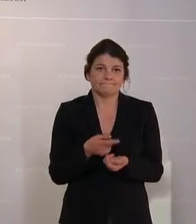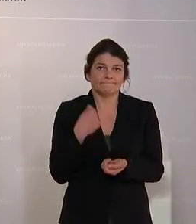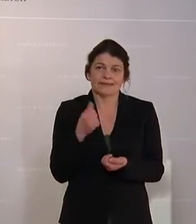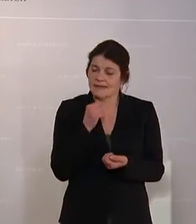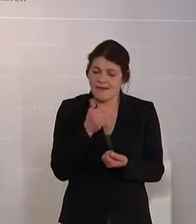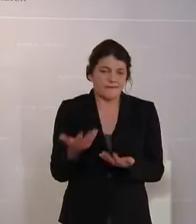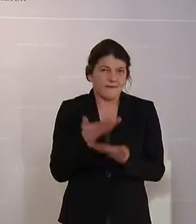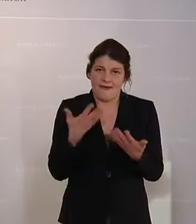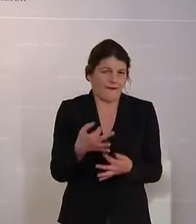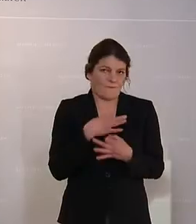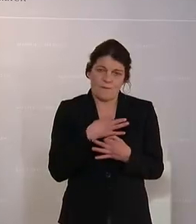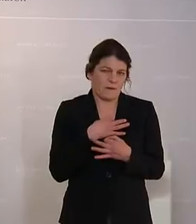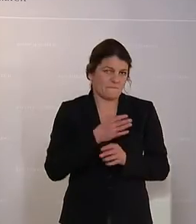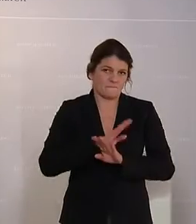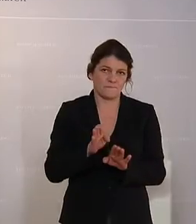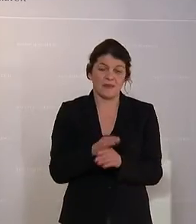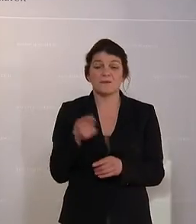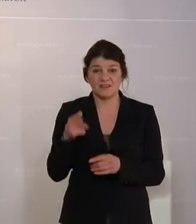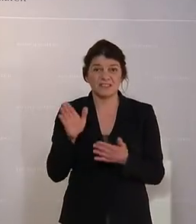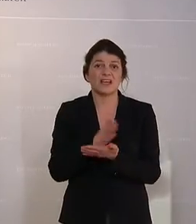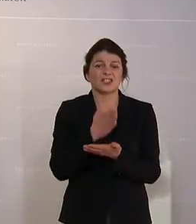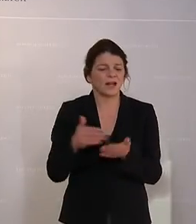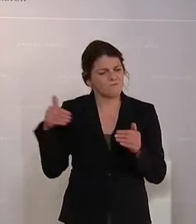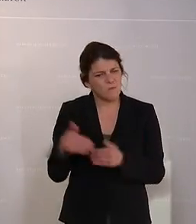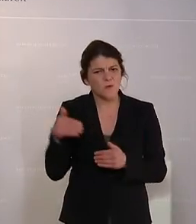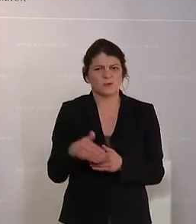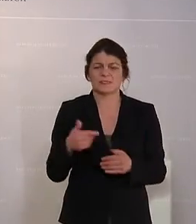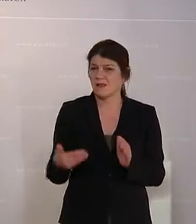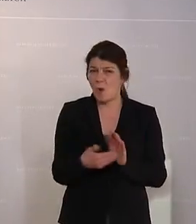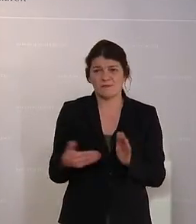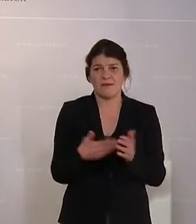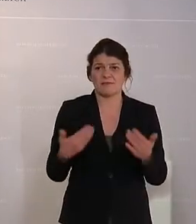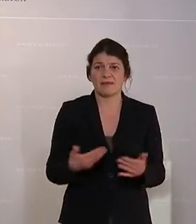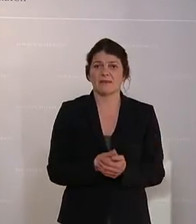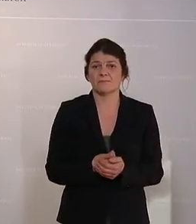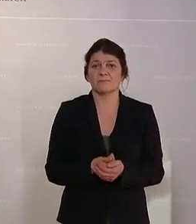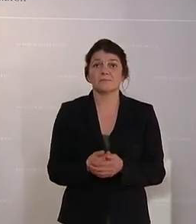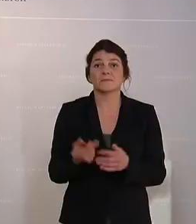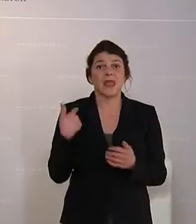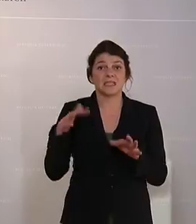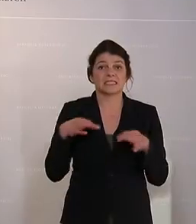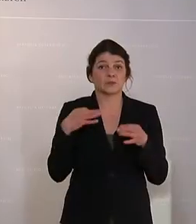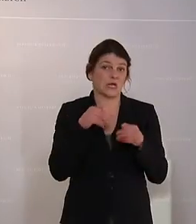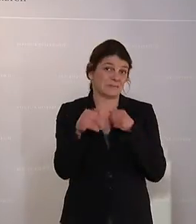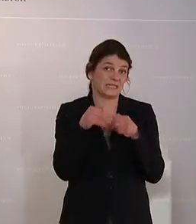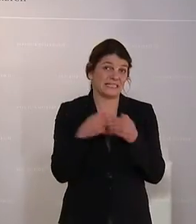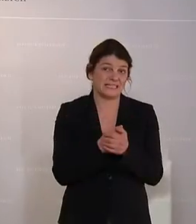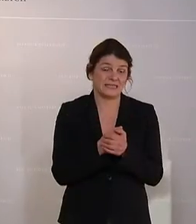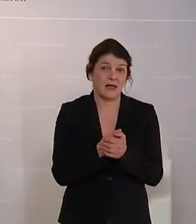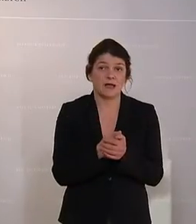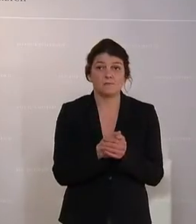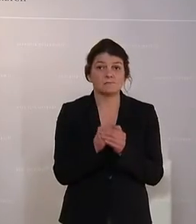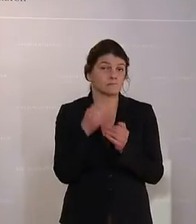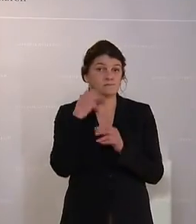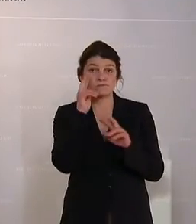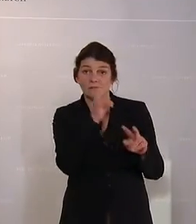gefallen sind. Das sind jedoch Entscheidungen, die notwendig sind und die ich als Gesundheitsminister mit dem Blick auf